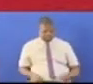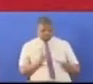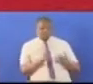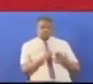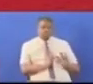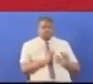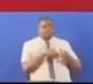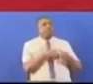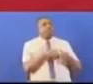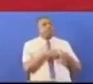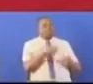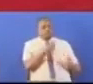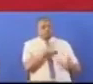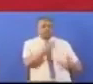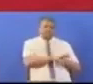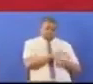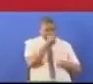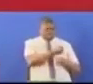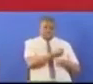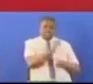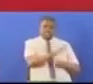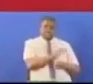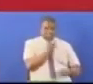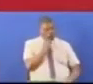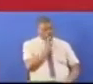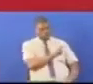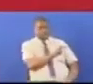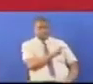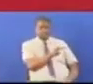ni timu ya wataalamu ambayo kazi yake itakuwa ni kuangalia